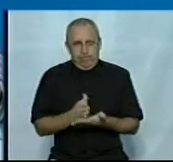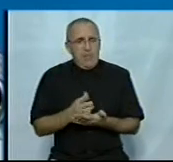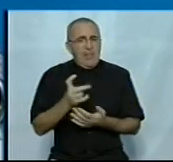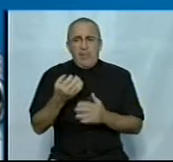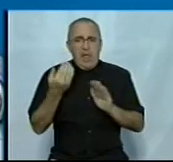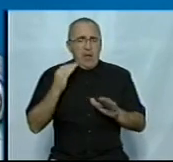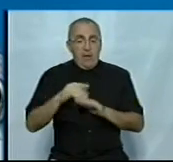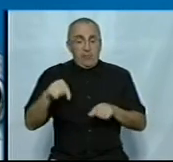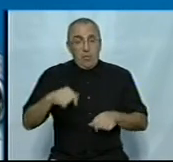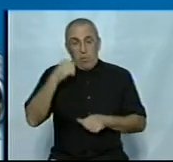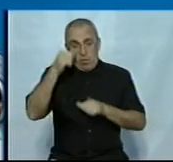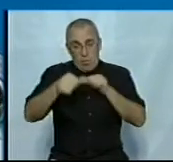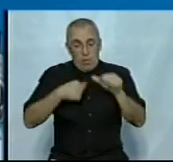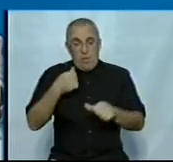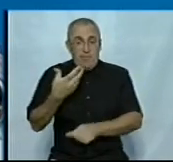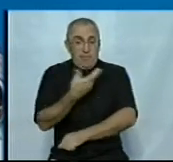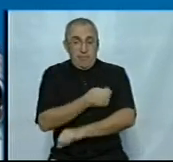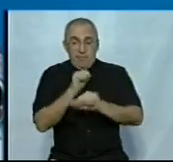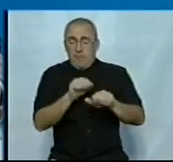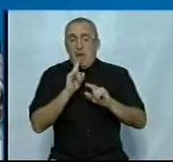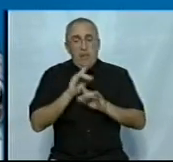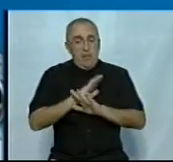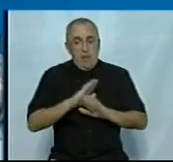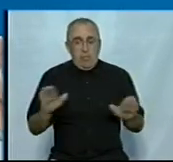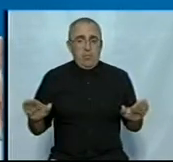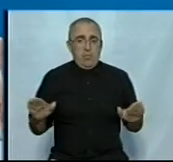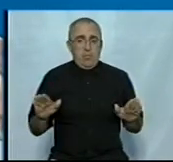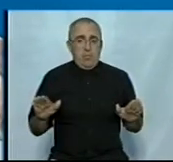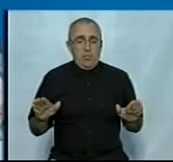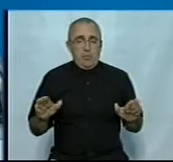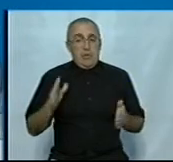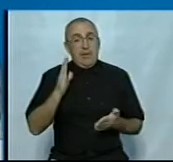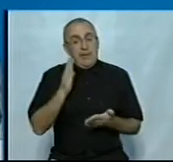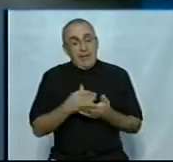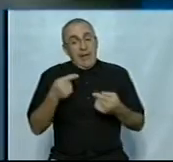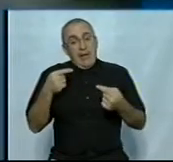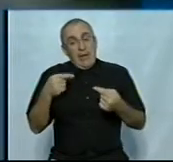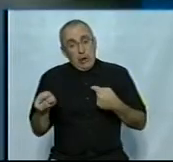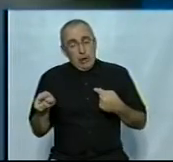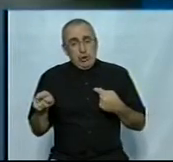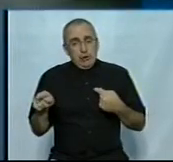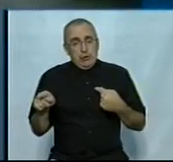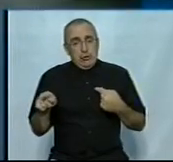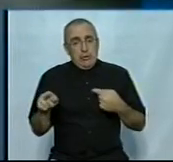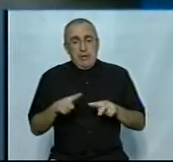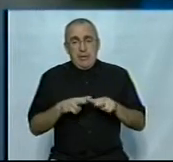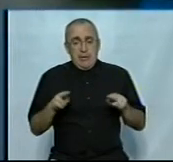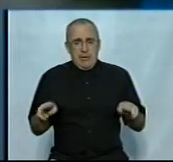раніше. В цьому році вакцини не буде, але є і інші